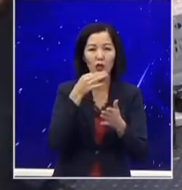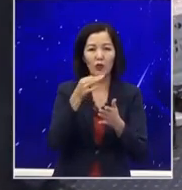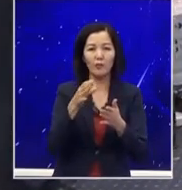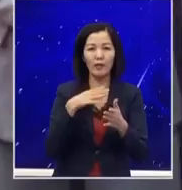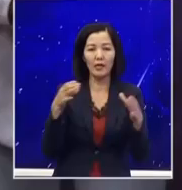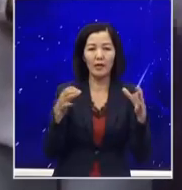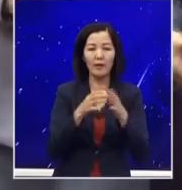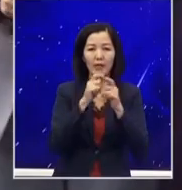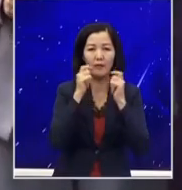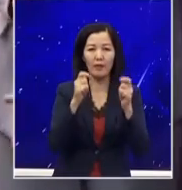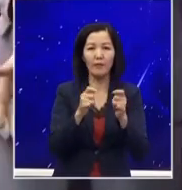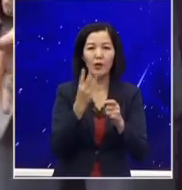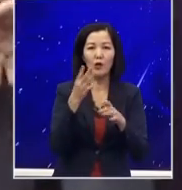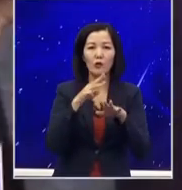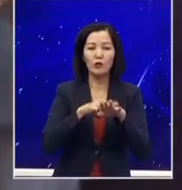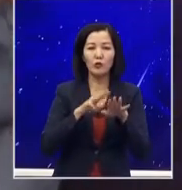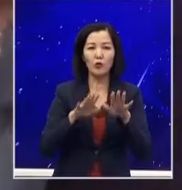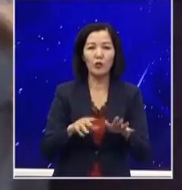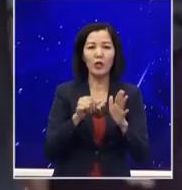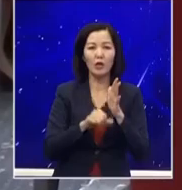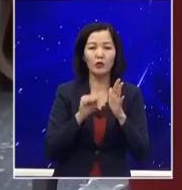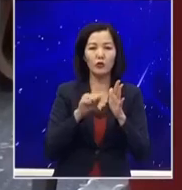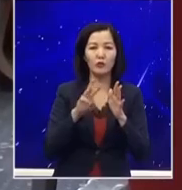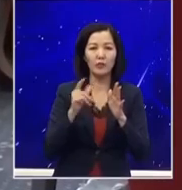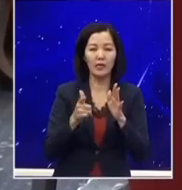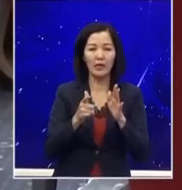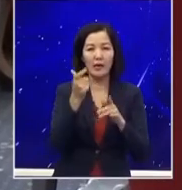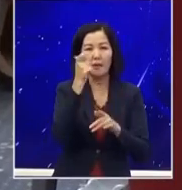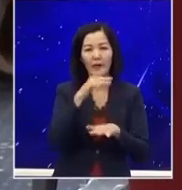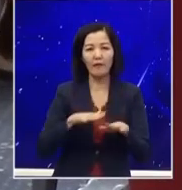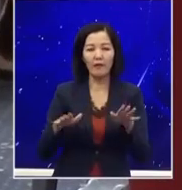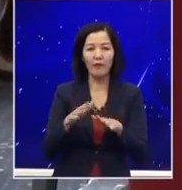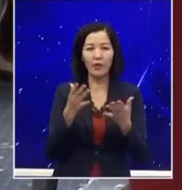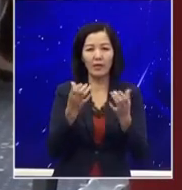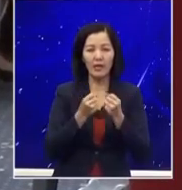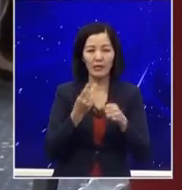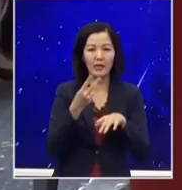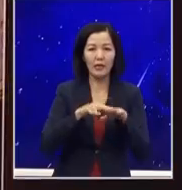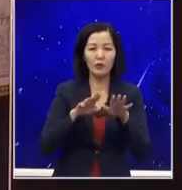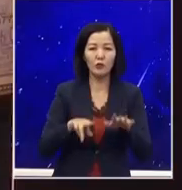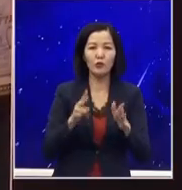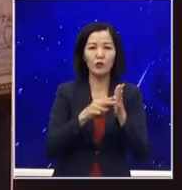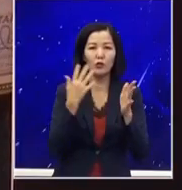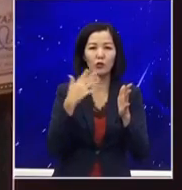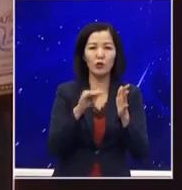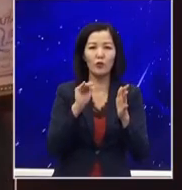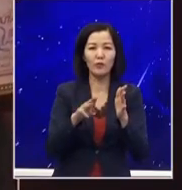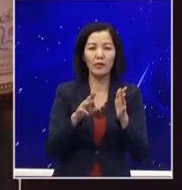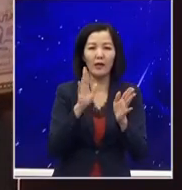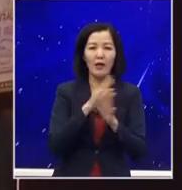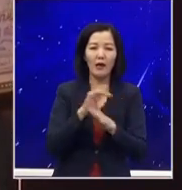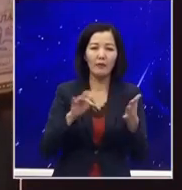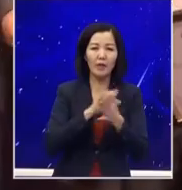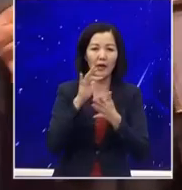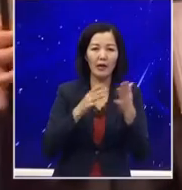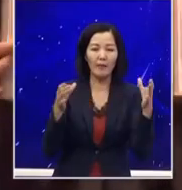берген командалар марапатталды. Үшінші орын және 600 мың теңгені Панфилов ауданы еленді. Екінші орын 750 мың